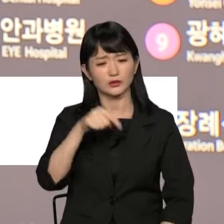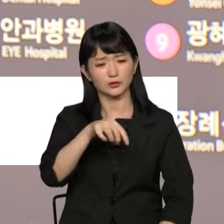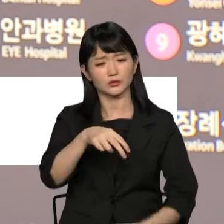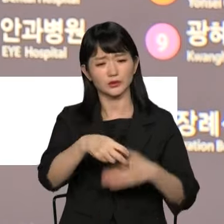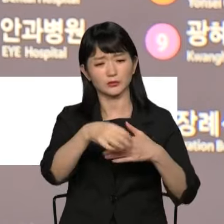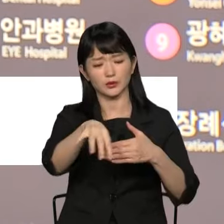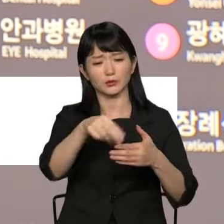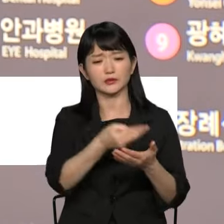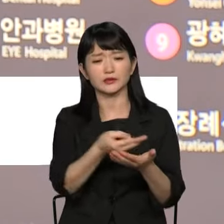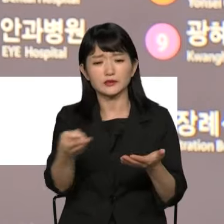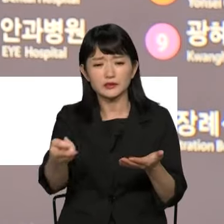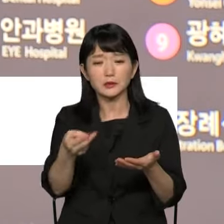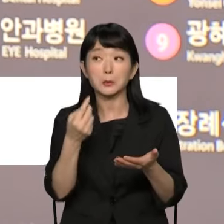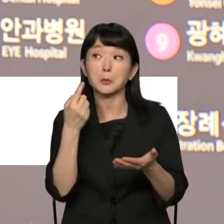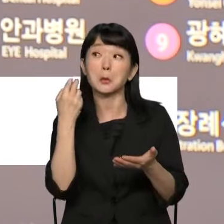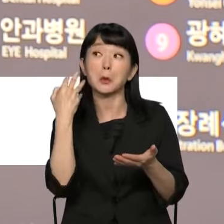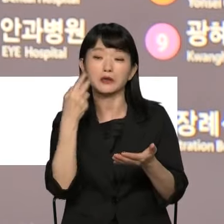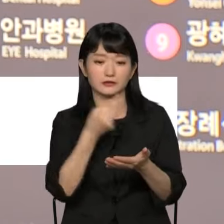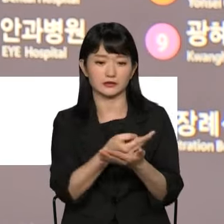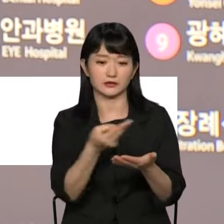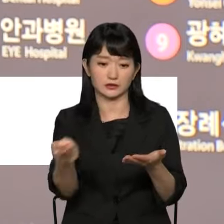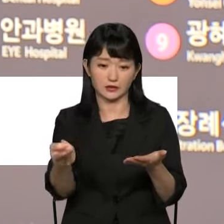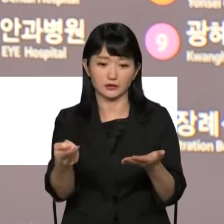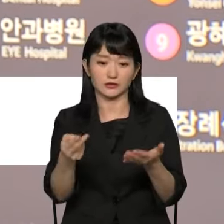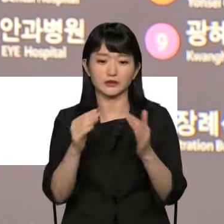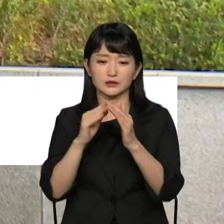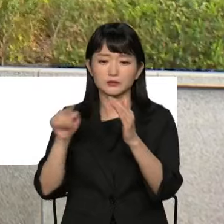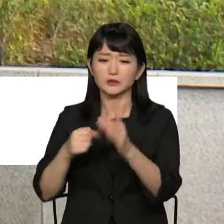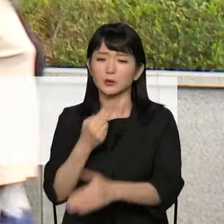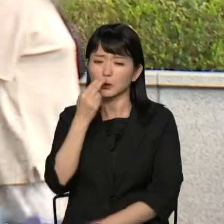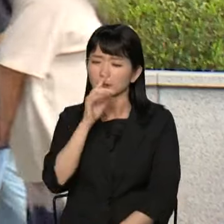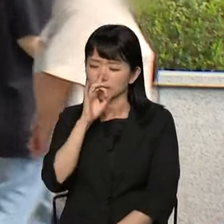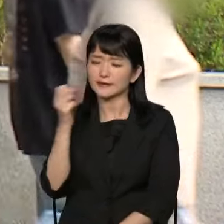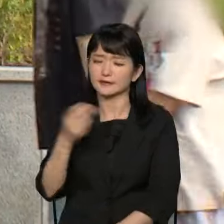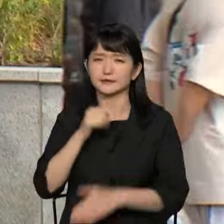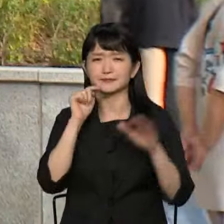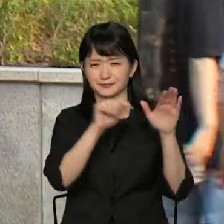퇴원하셨다. 자택에서 호흡이 안 되셔서 다시 입원하시고.